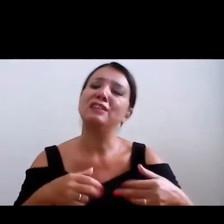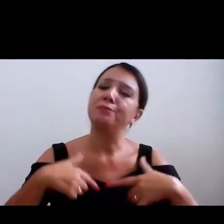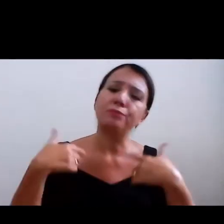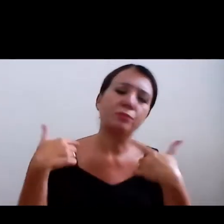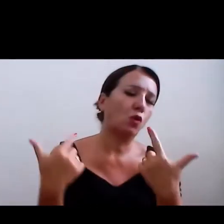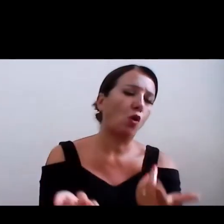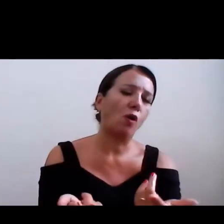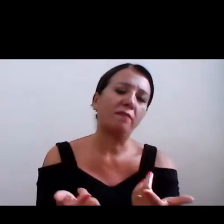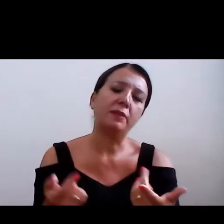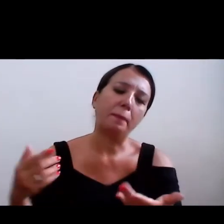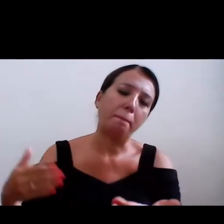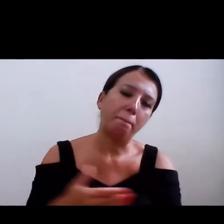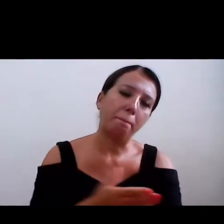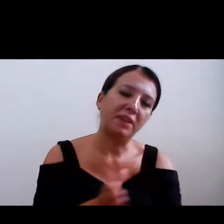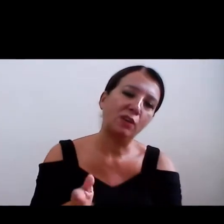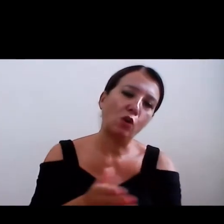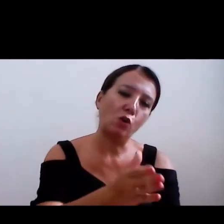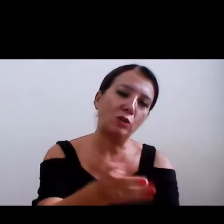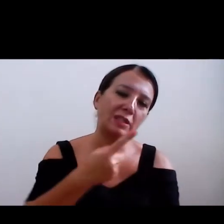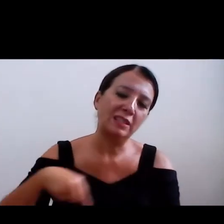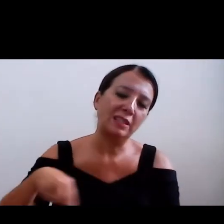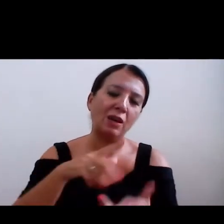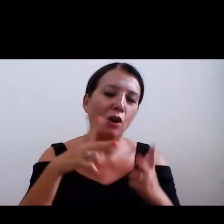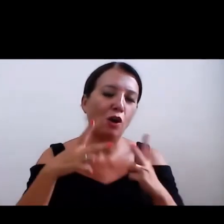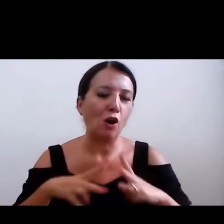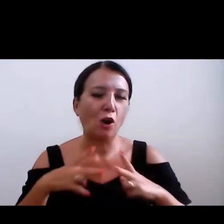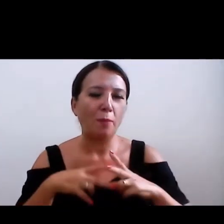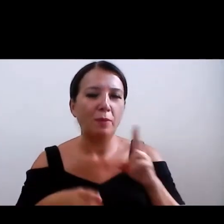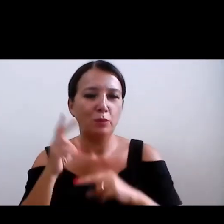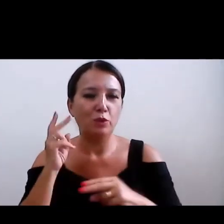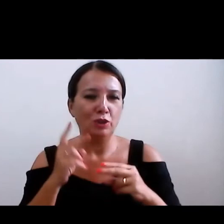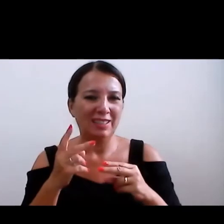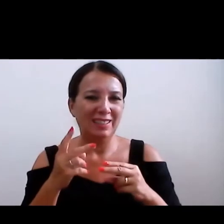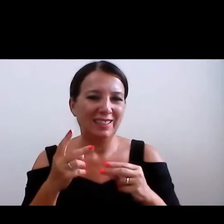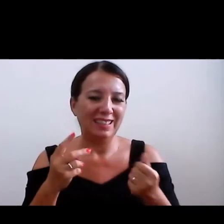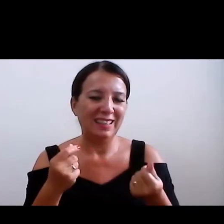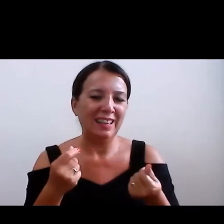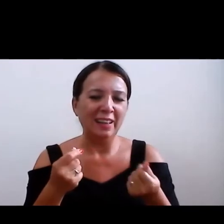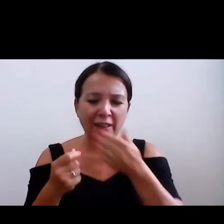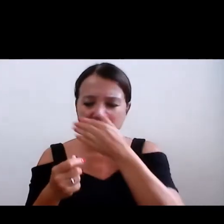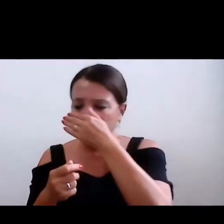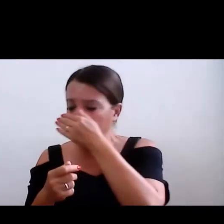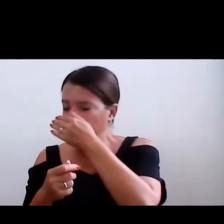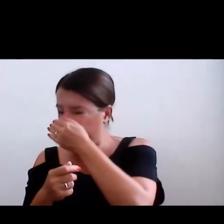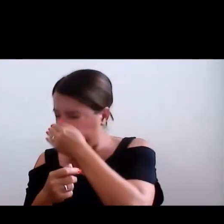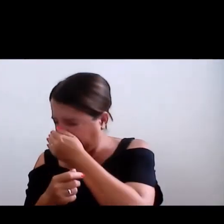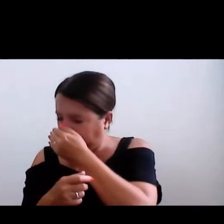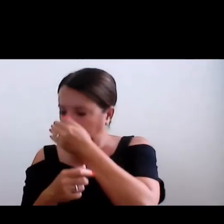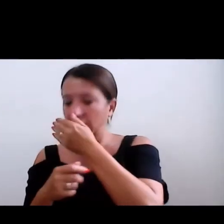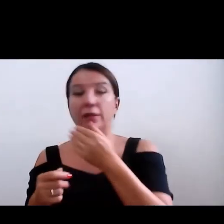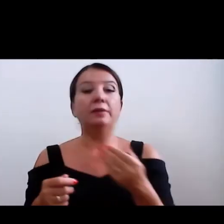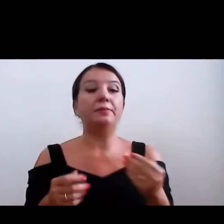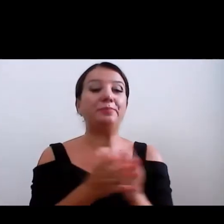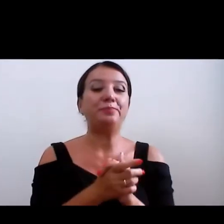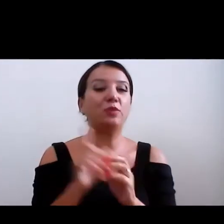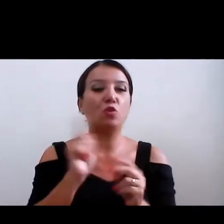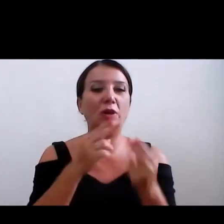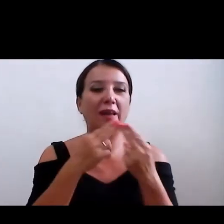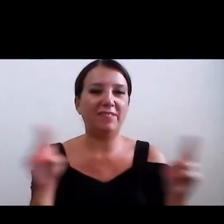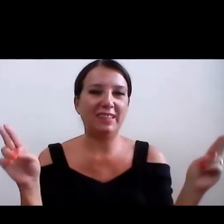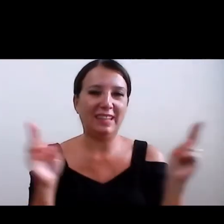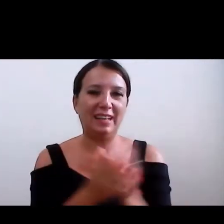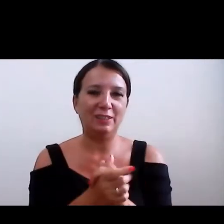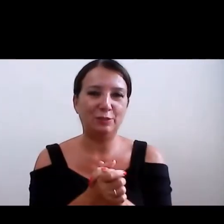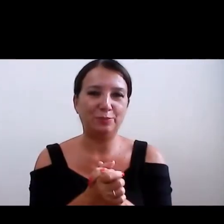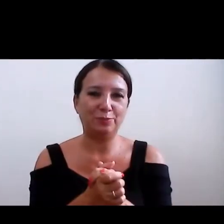conferirlo in percorsi che per noi sono più comodi, più incentivanti. Non è vietato, ecco, perché, ripeto,